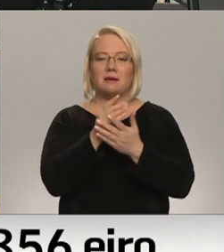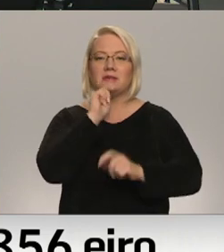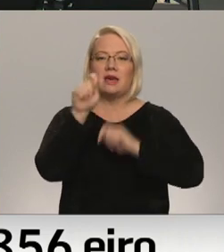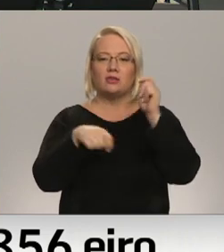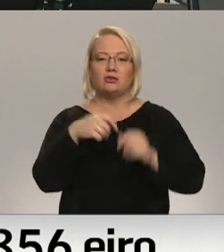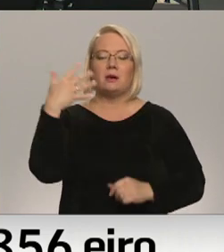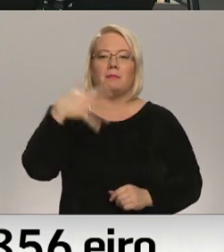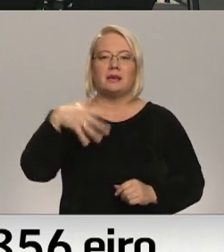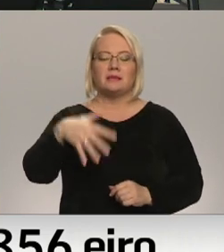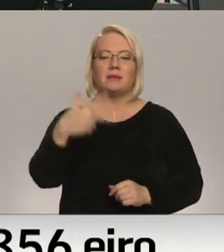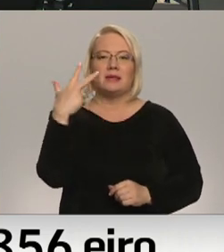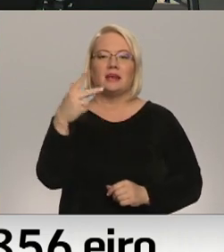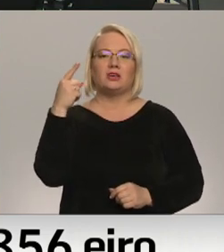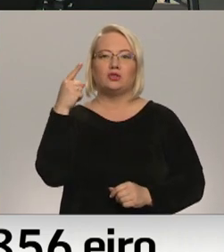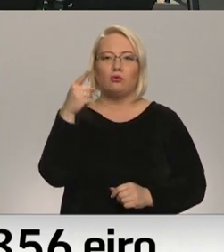saziedojuši